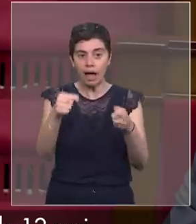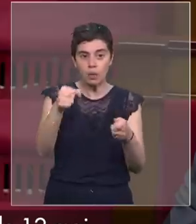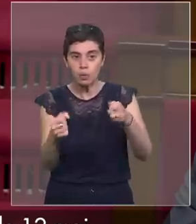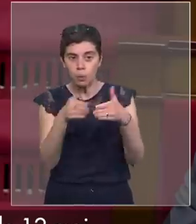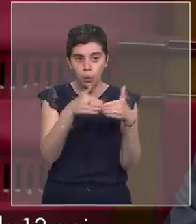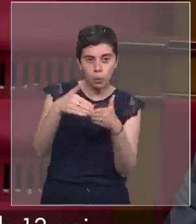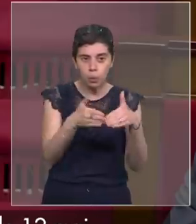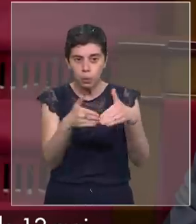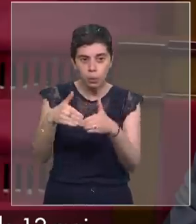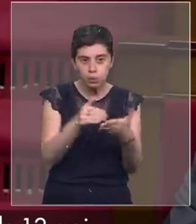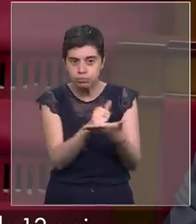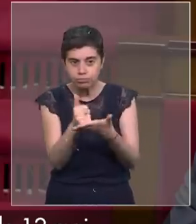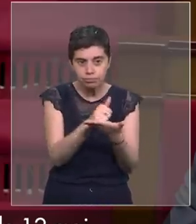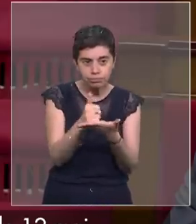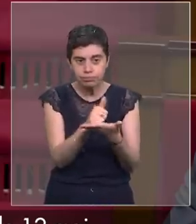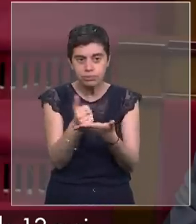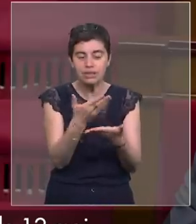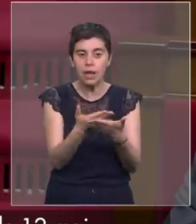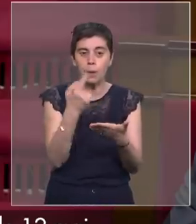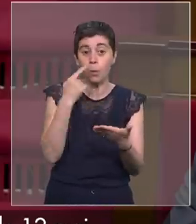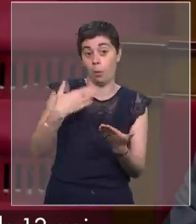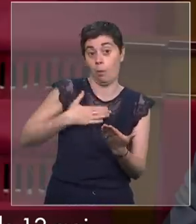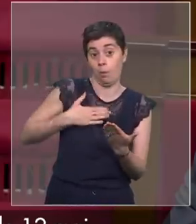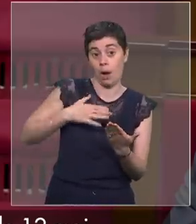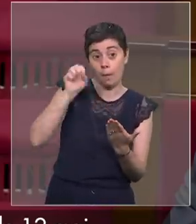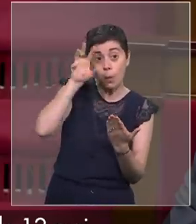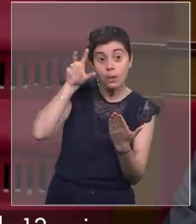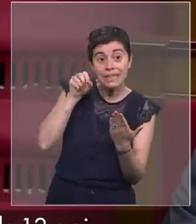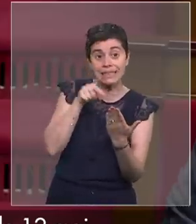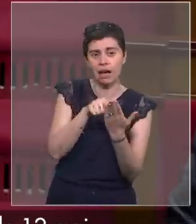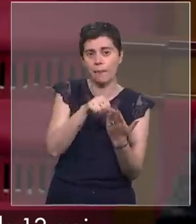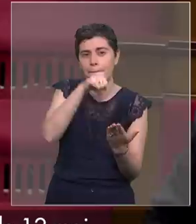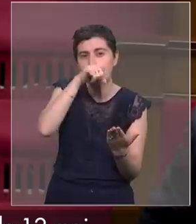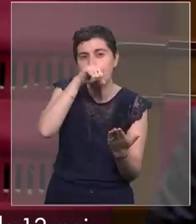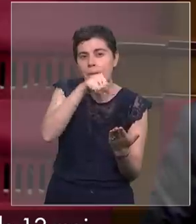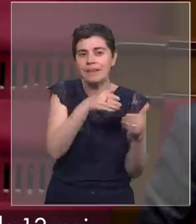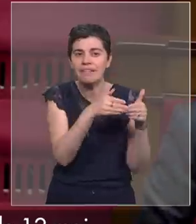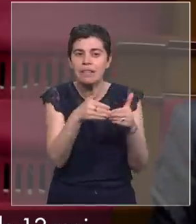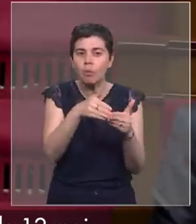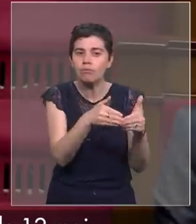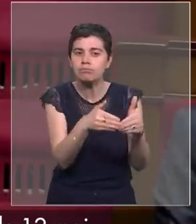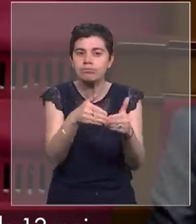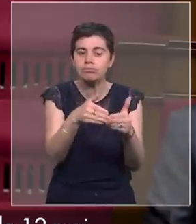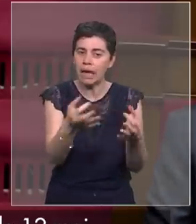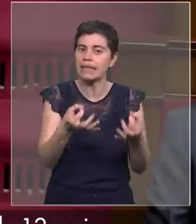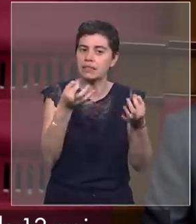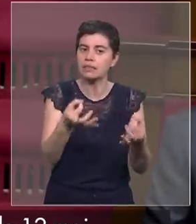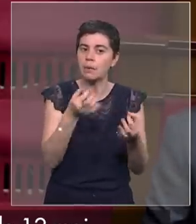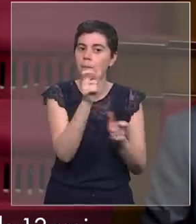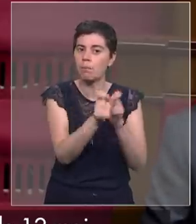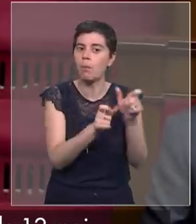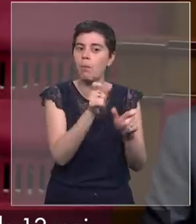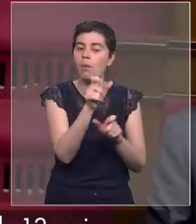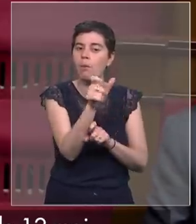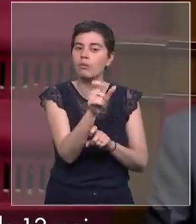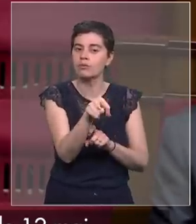naviguer, piloter. Alors pour un Polynésien épris de navigation traditionnelle, ce sont des termes qui me parlent, mais